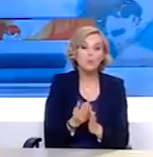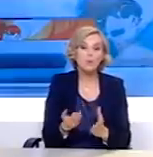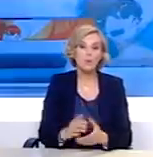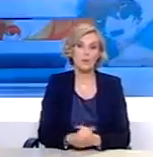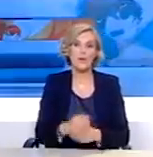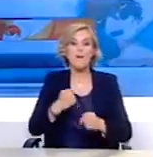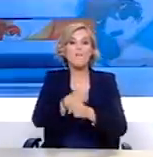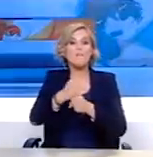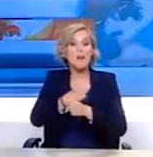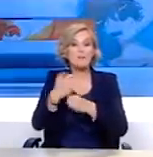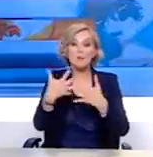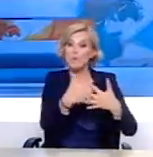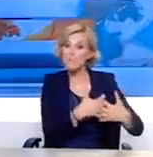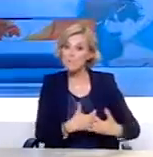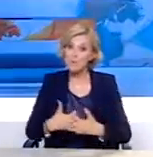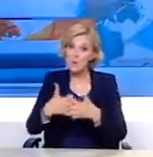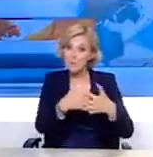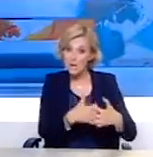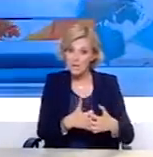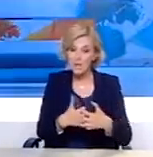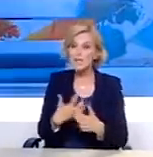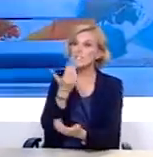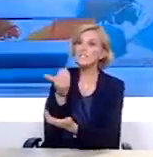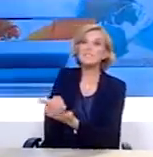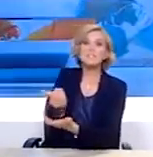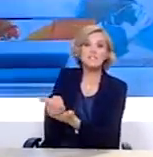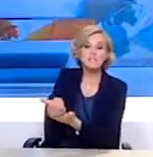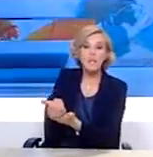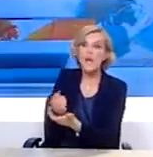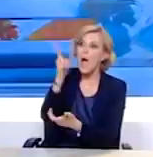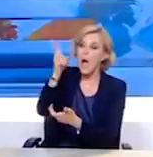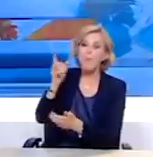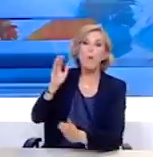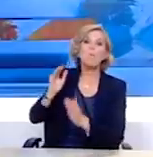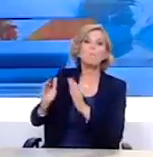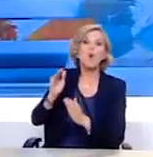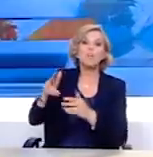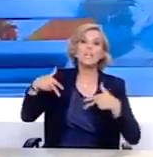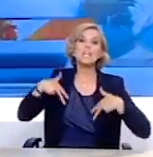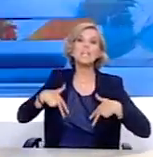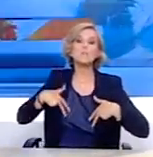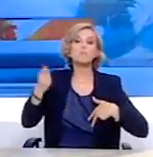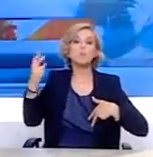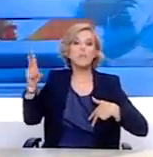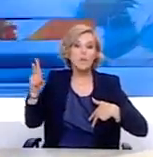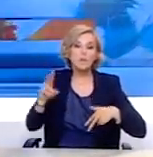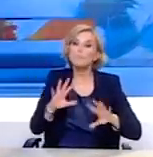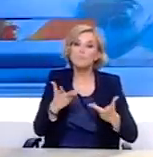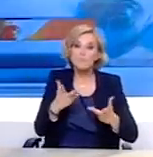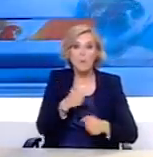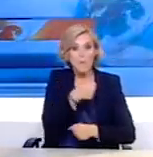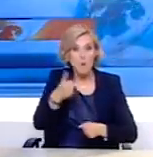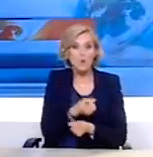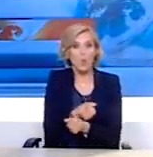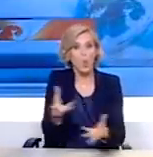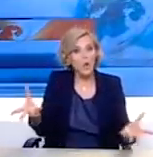Η φαρμακοβιομηχανία ζητά κονδύλι από την πρόνοια, ώστε να σταματήσει η πολιτεία να κάνει κοινωνική πολιτική με τις πλάτες των εταιριών.